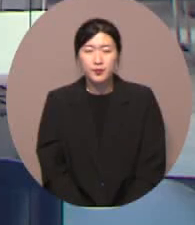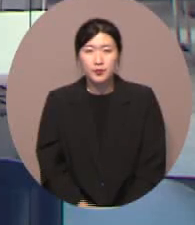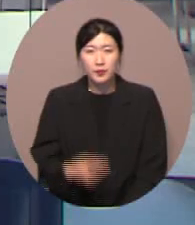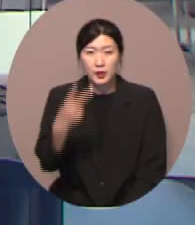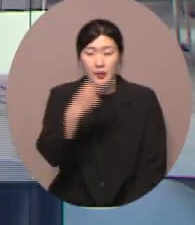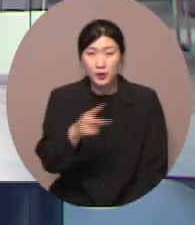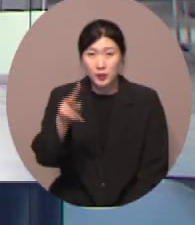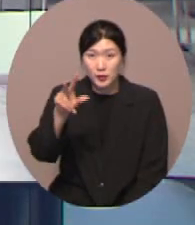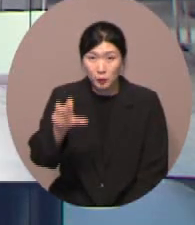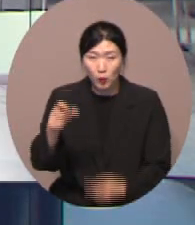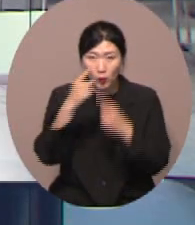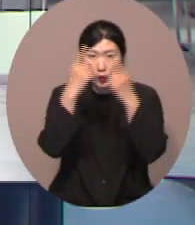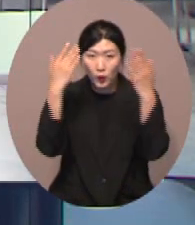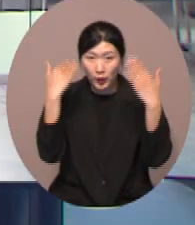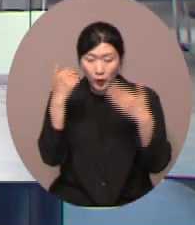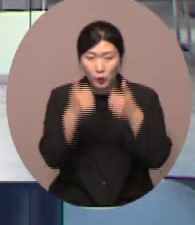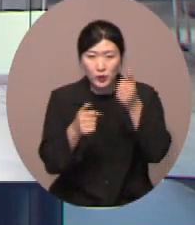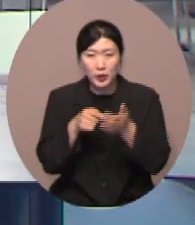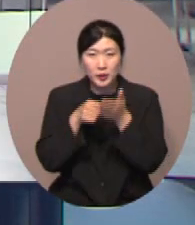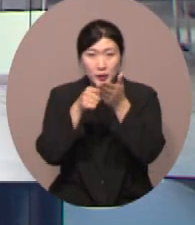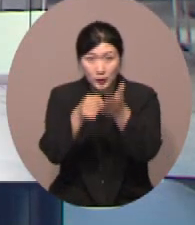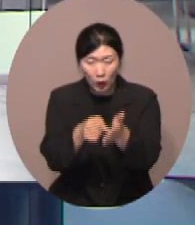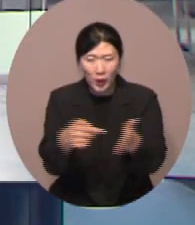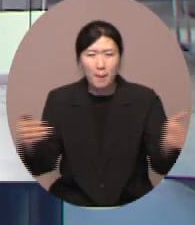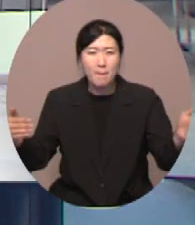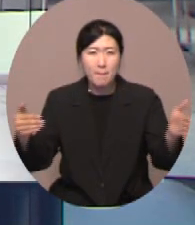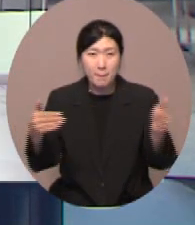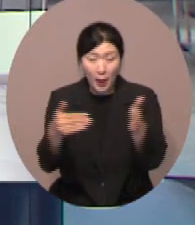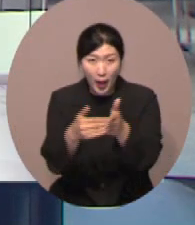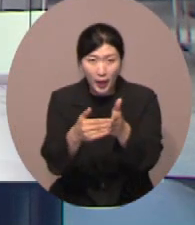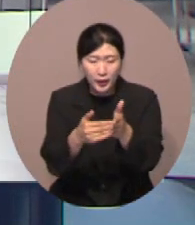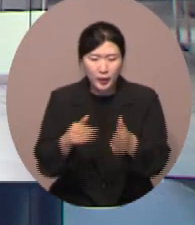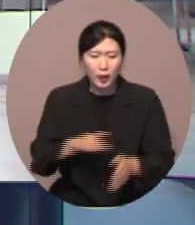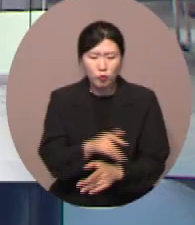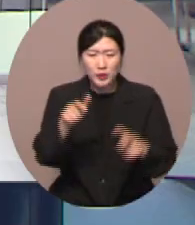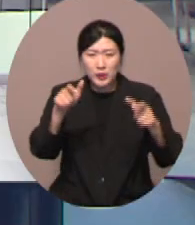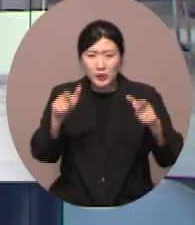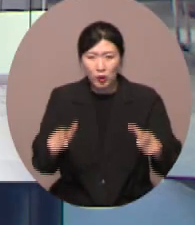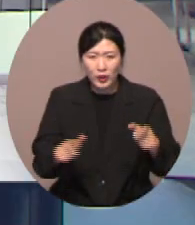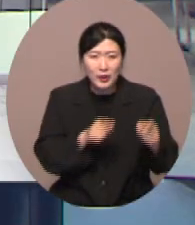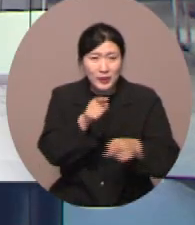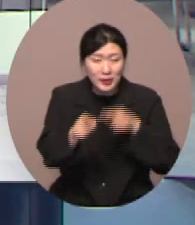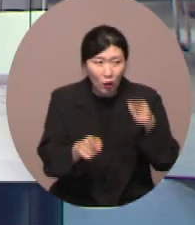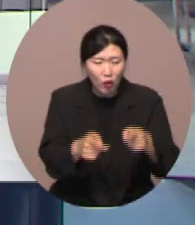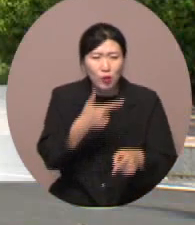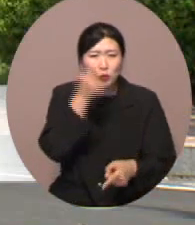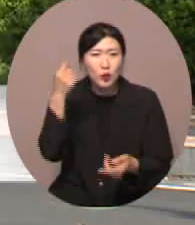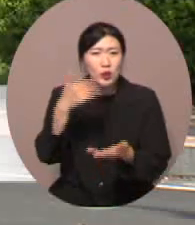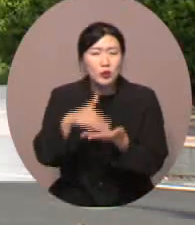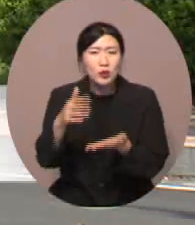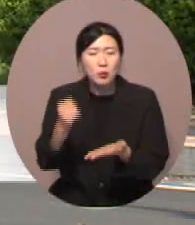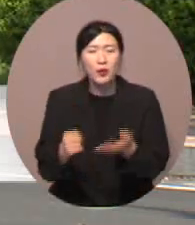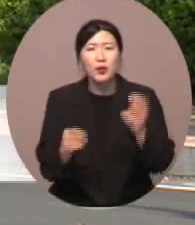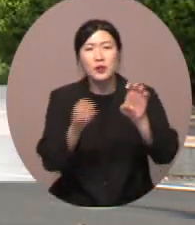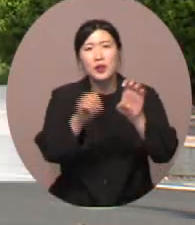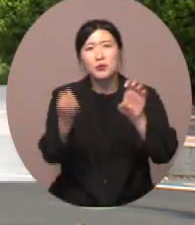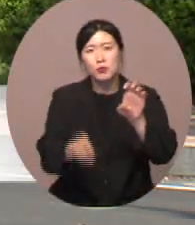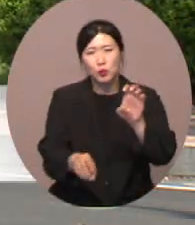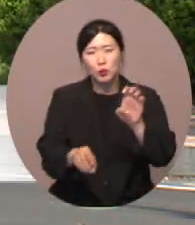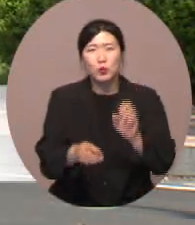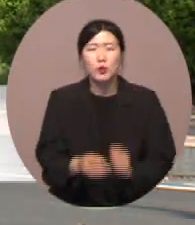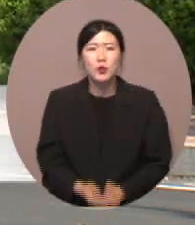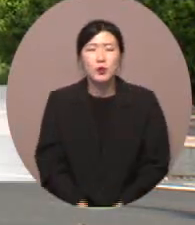2025학년도 대입 수시 지원이 마무리된 가운데 지역 대학의 40% 이상이 사실상 정원을 채우지 못한